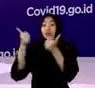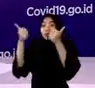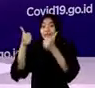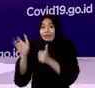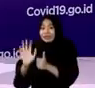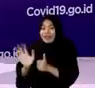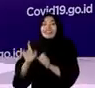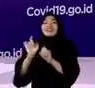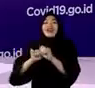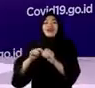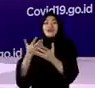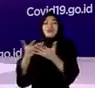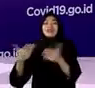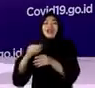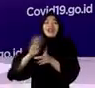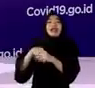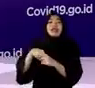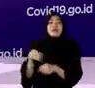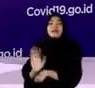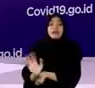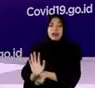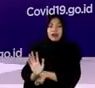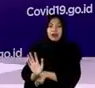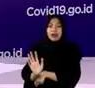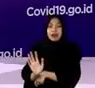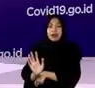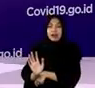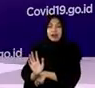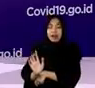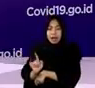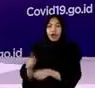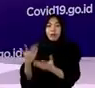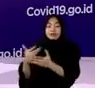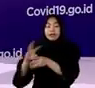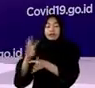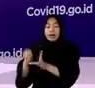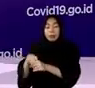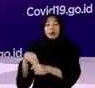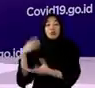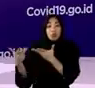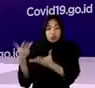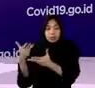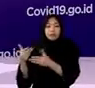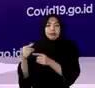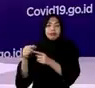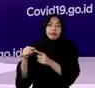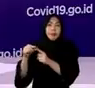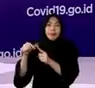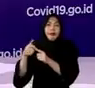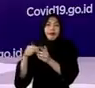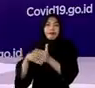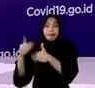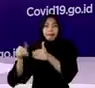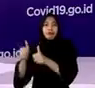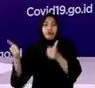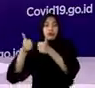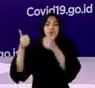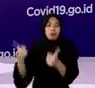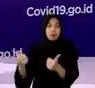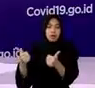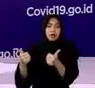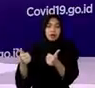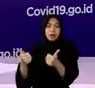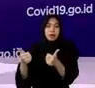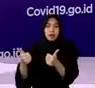aktif dari masyarakat. Perubahan ke arah yang lebih positif akibat dari PPKM ini tentunya tidak lepas